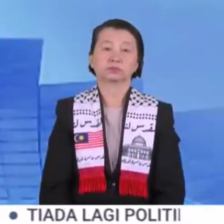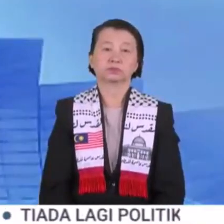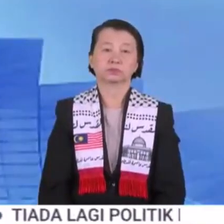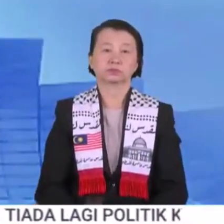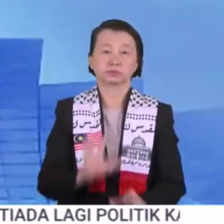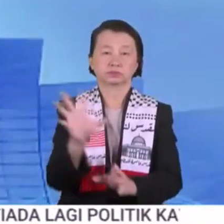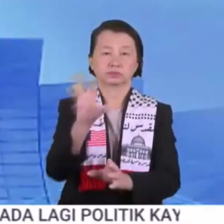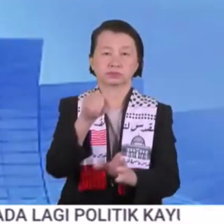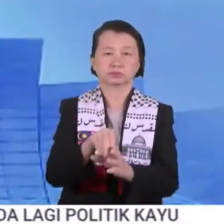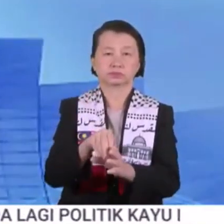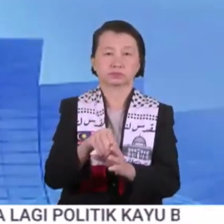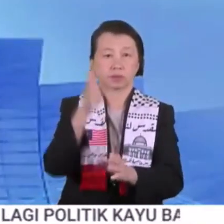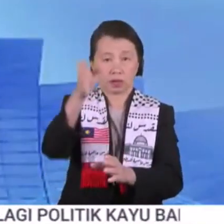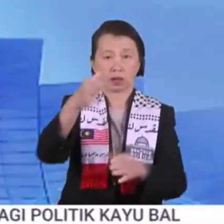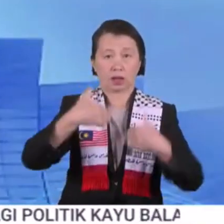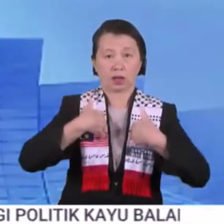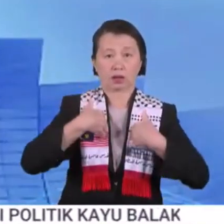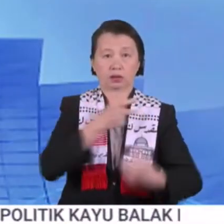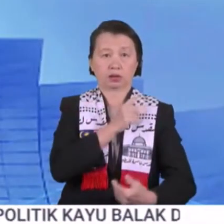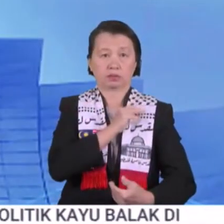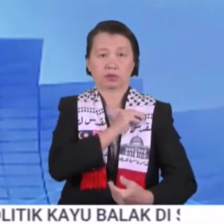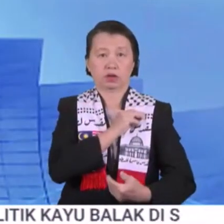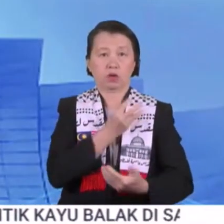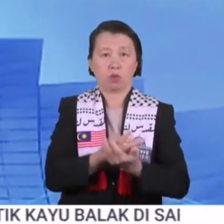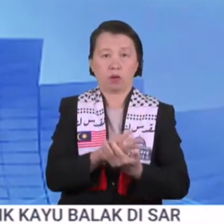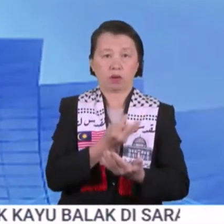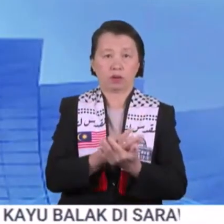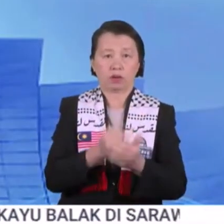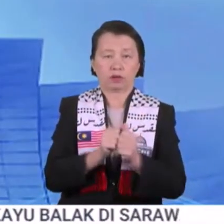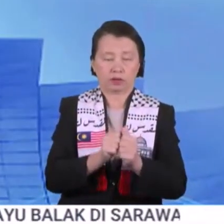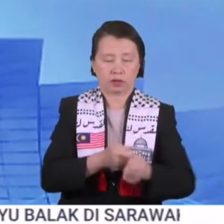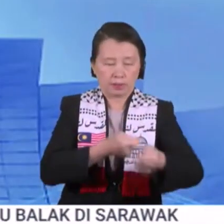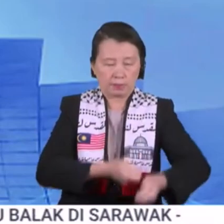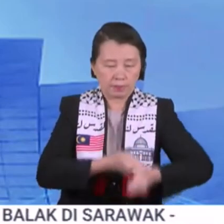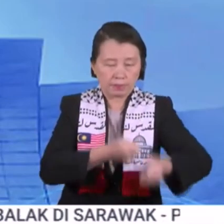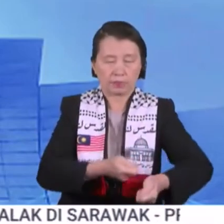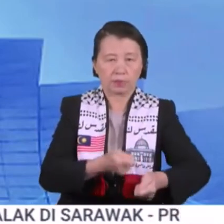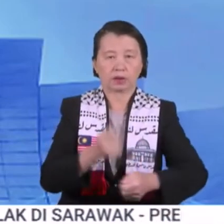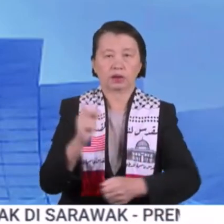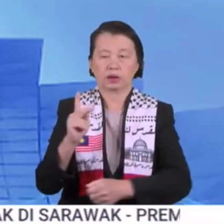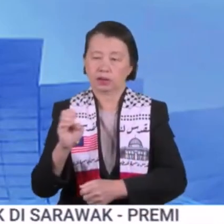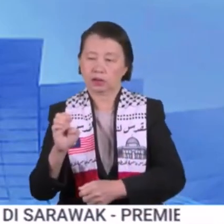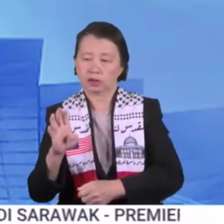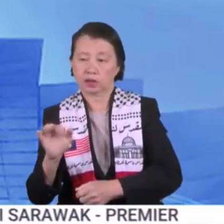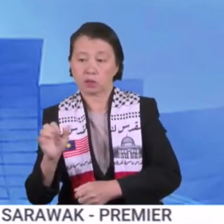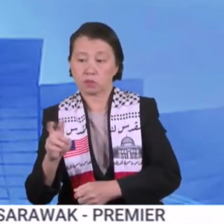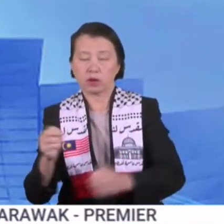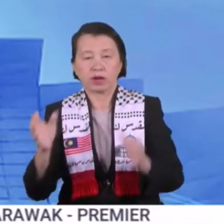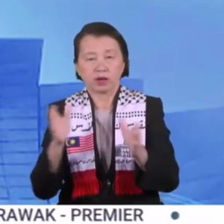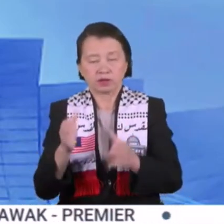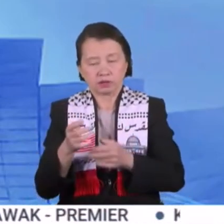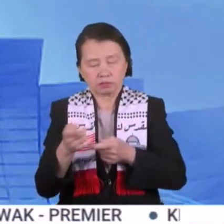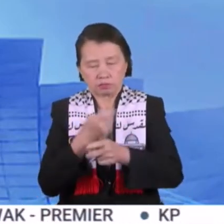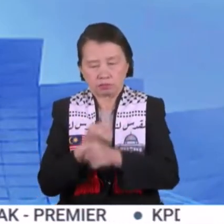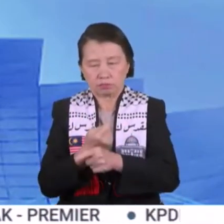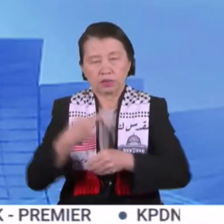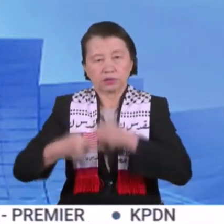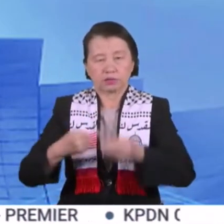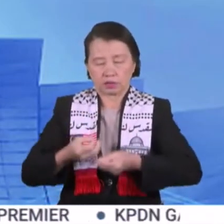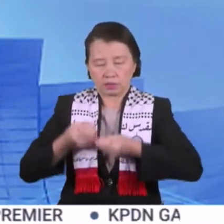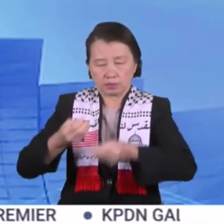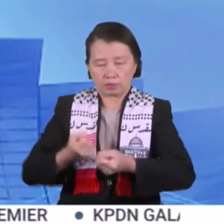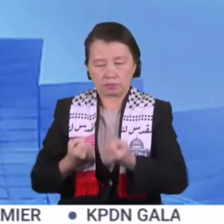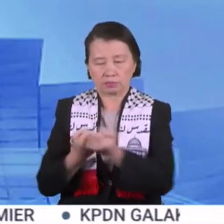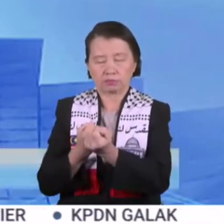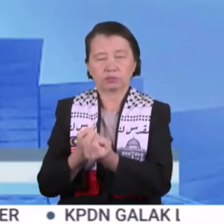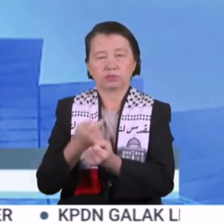Sesi libat urus bakal diadakan Kementerian Kewangan dengan petani dan pekebun kecil bagi menjelaskan tentang pemberian subsidi